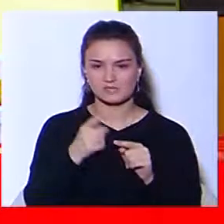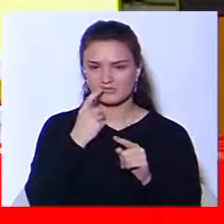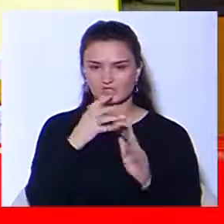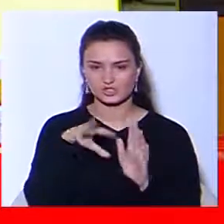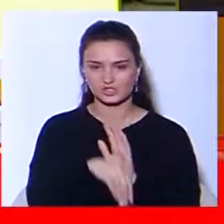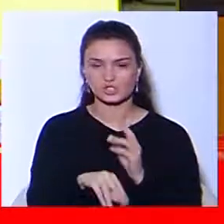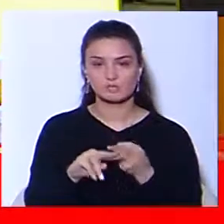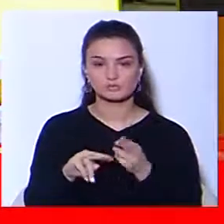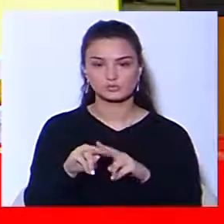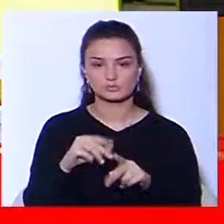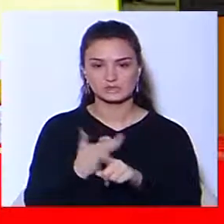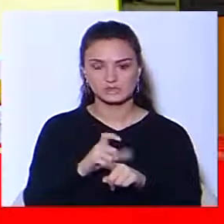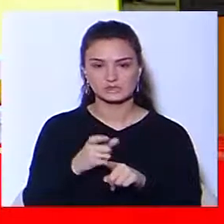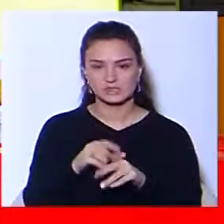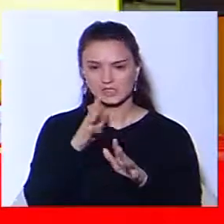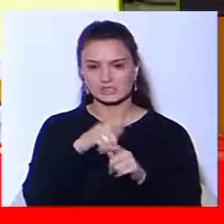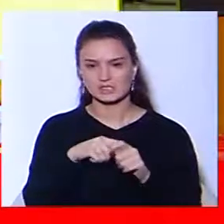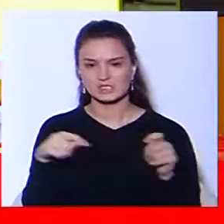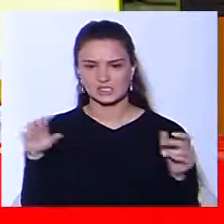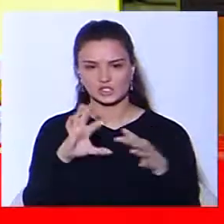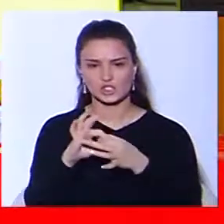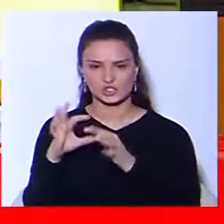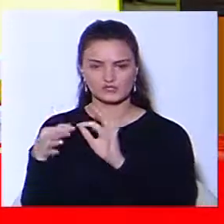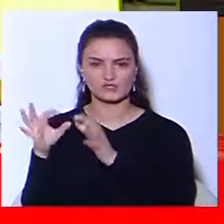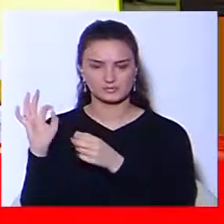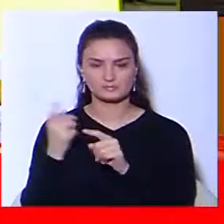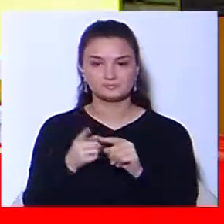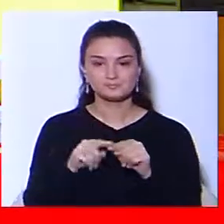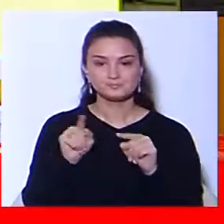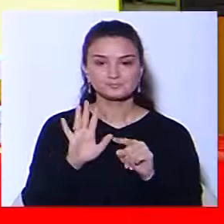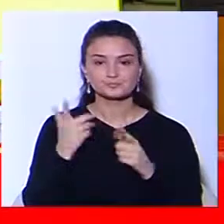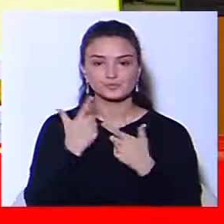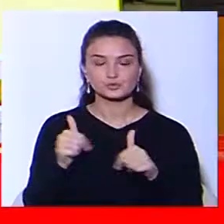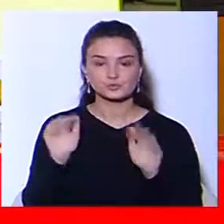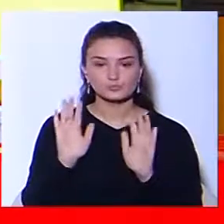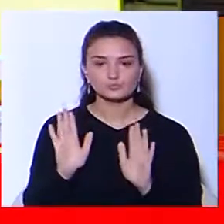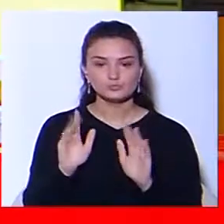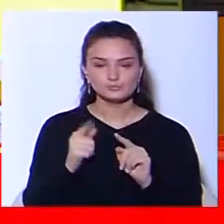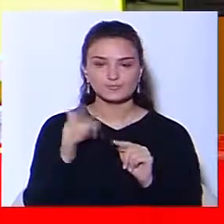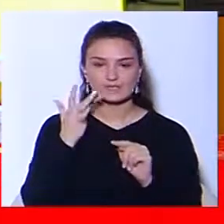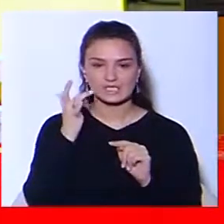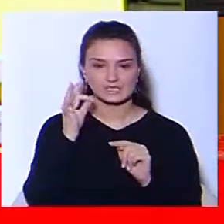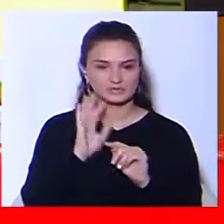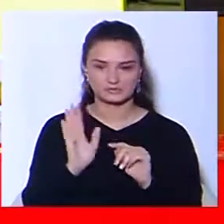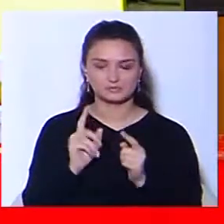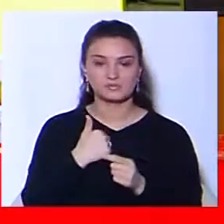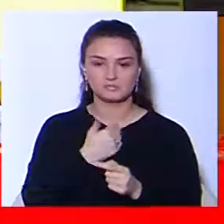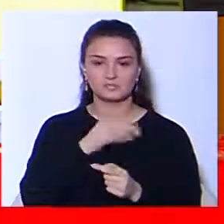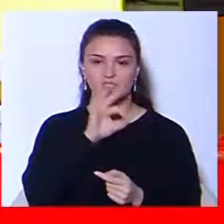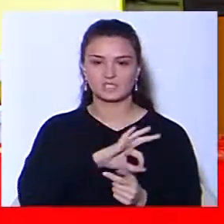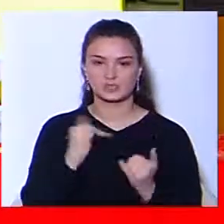კვერცხში. ამიტომ ძალიან გრძელი ჯაჭვია და გარწმუნებთ, ეს არ შემოიფარგლება მხოლოდ თხილით. მე ხომ მინდა